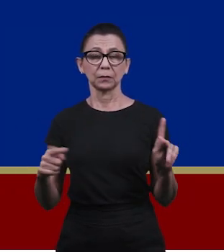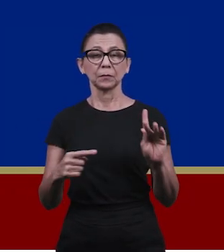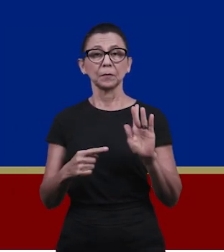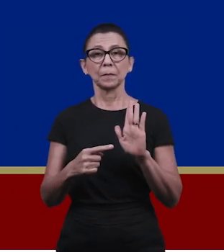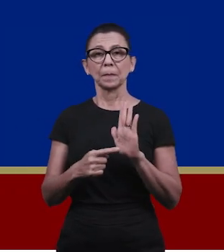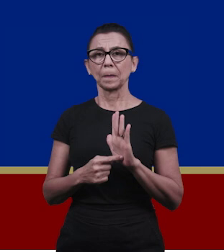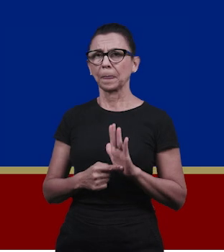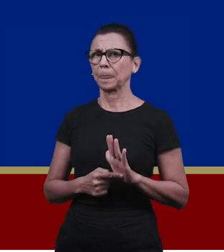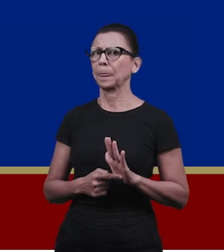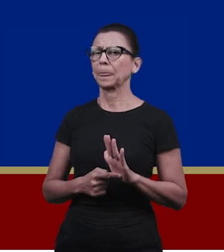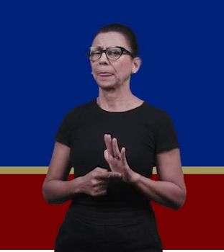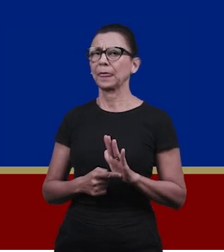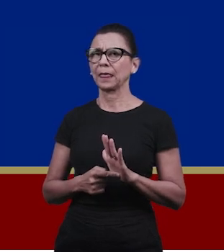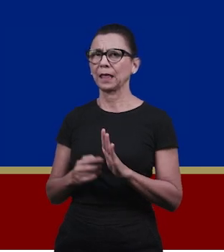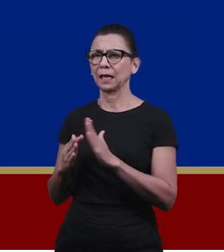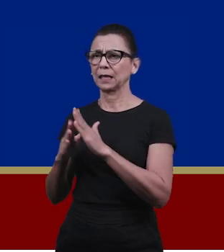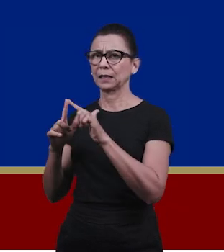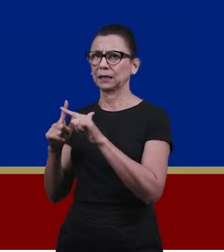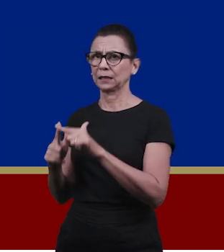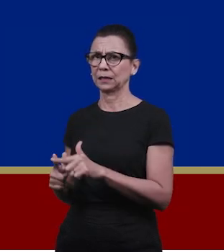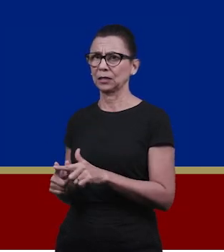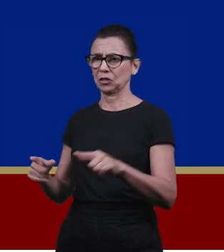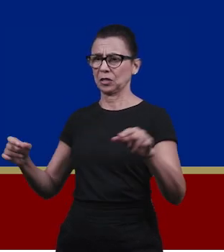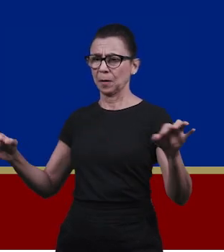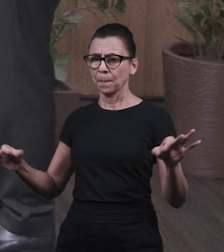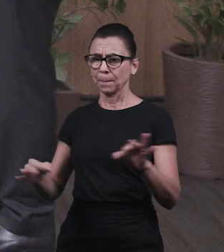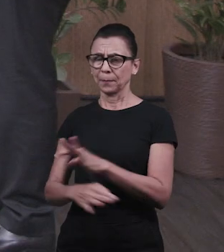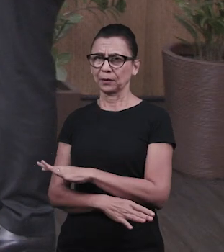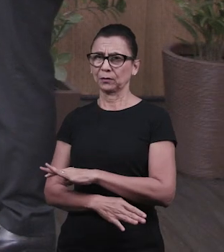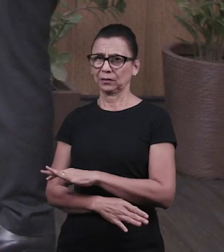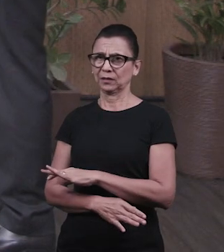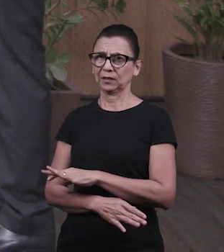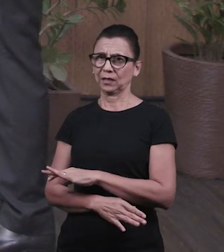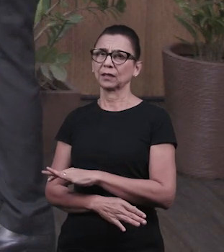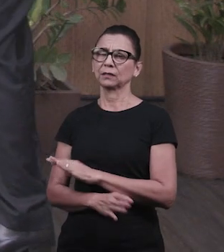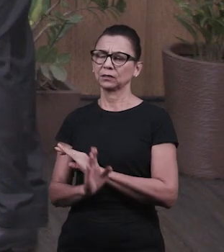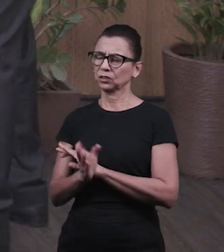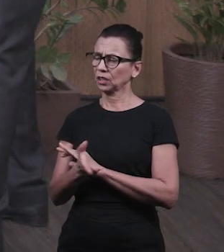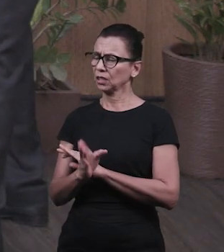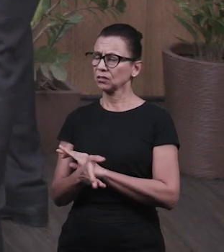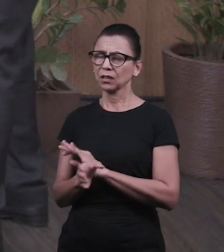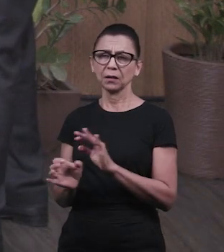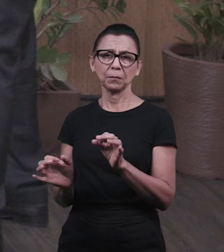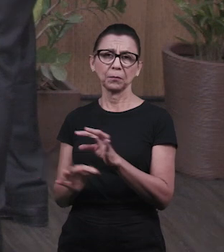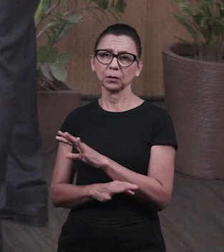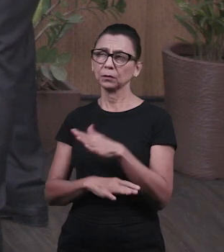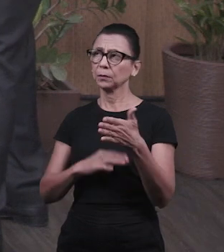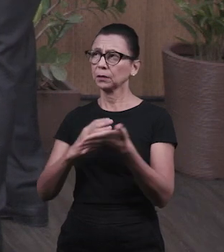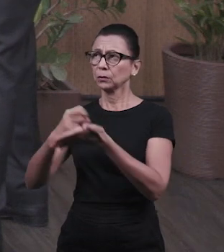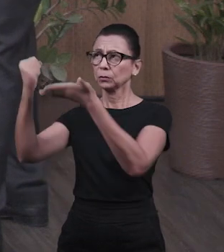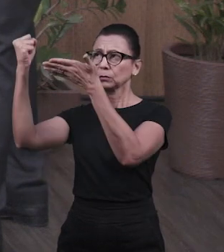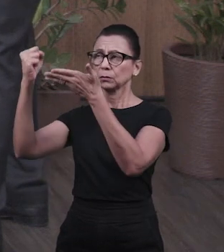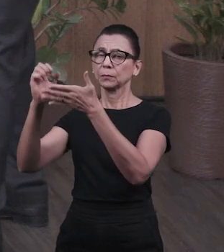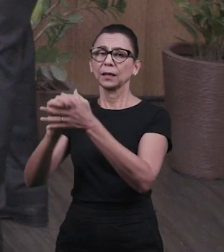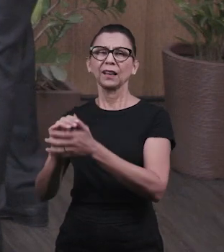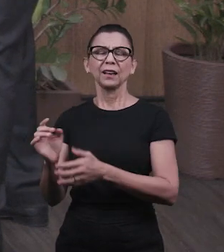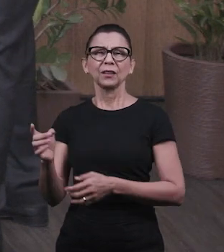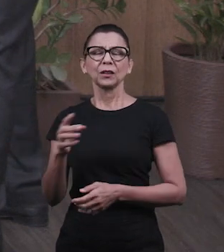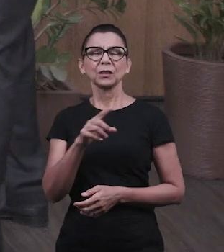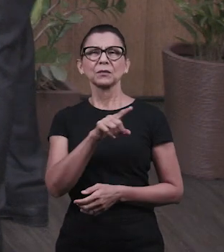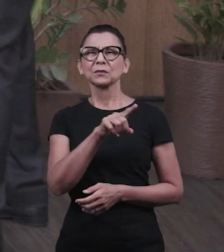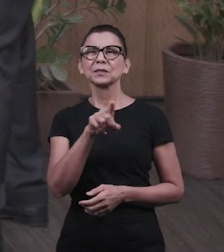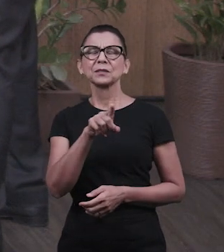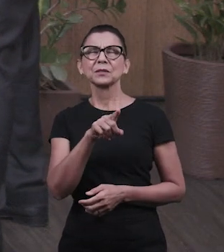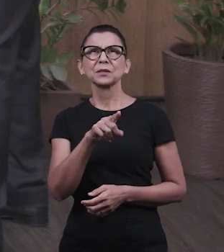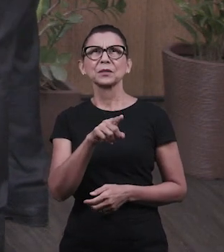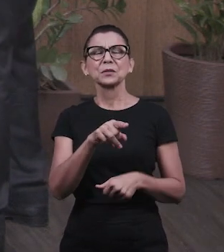И жена его уже приготовила себя, она уже готова. Ну, пастор Даниил, ты